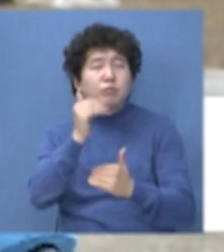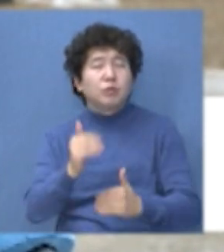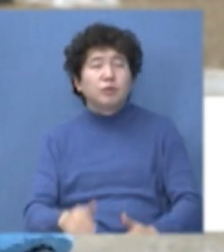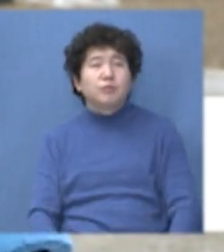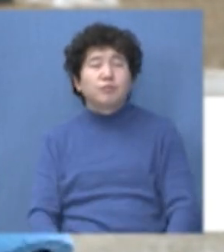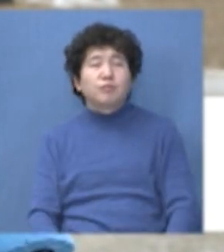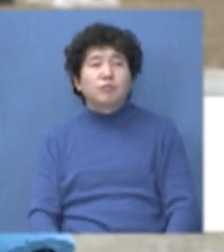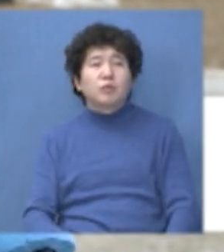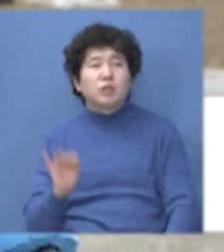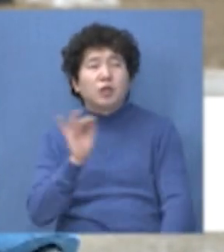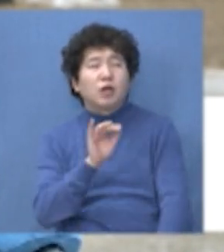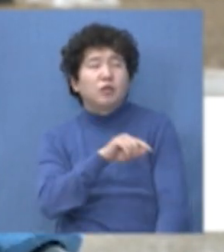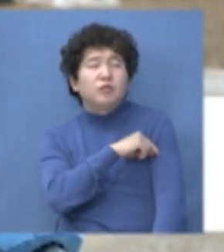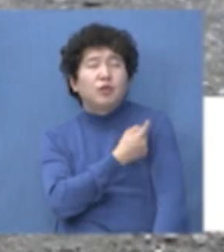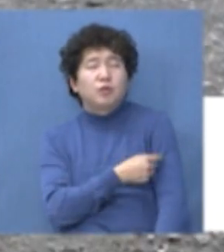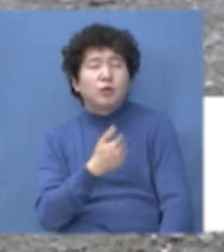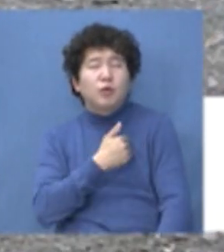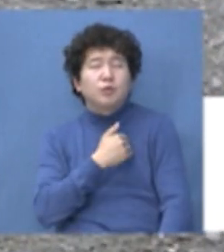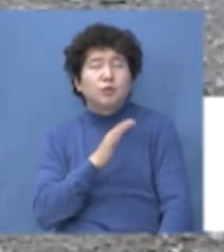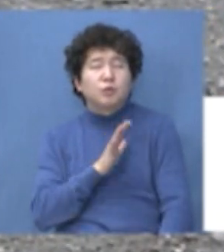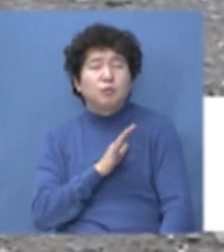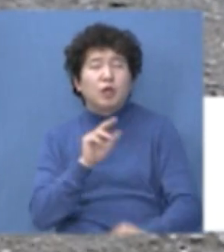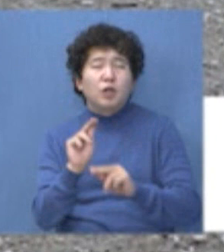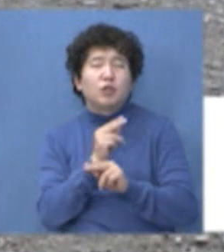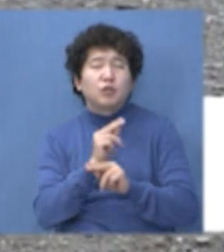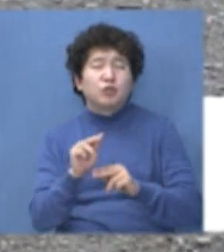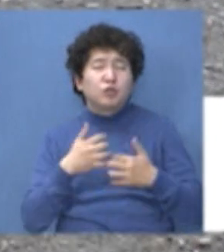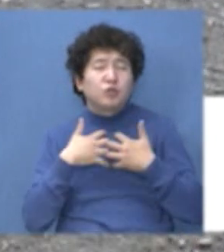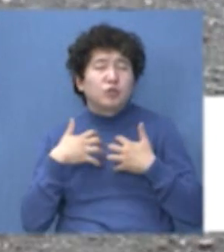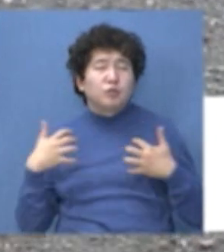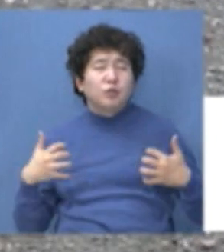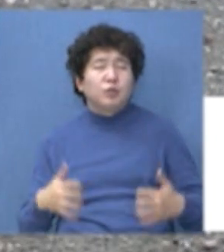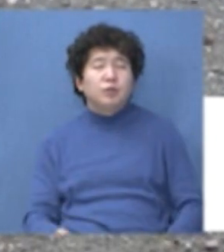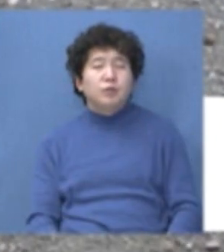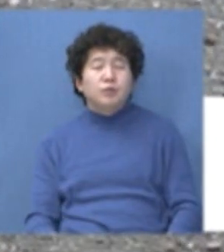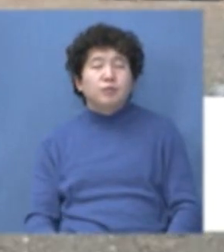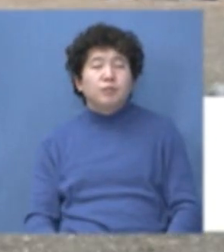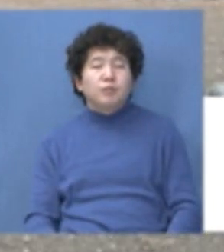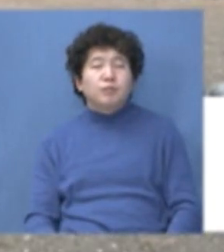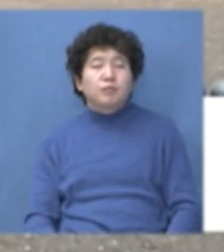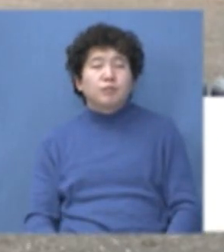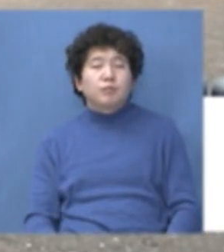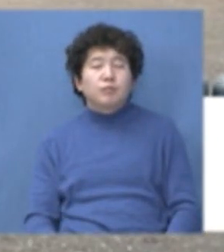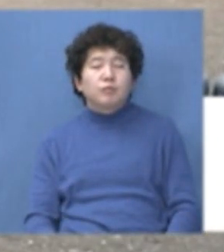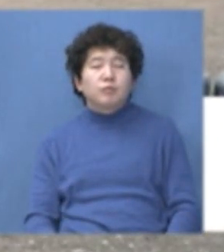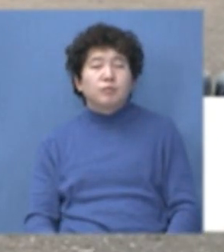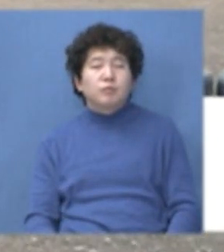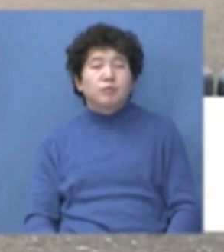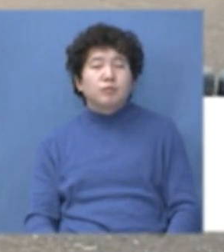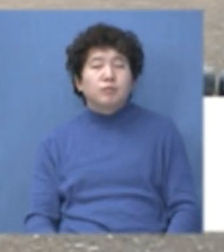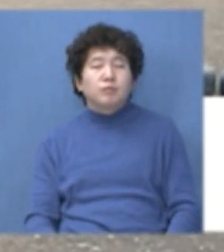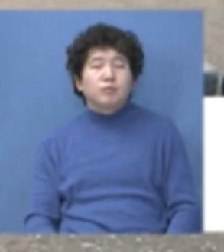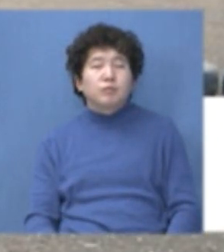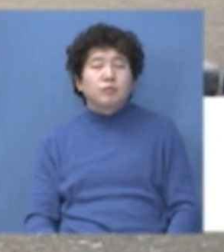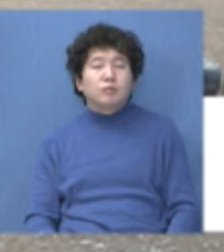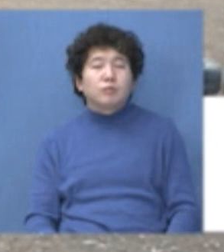арманым ветеринар болу, жануарларды емдегім келеді. Жанел бұған дейін басқа да спорт түрлерімен айналысқан, алайда тұлпар тізгіндеуге қызығушылығы күн